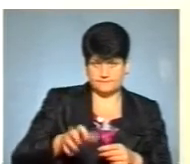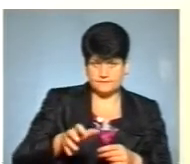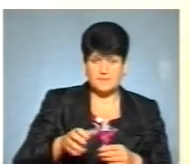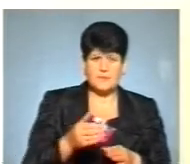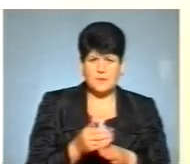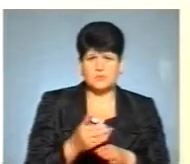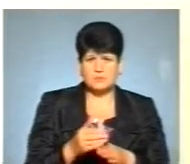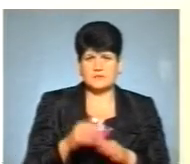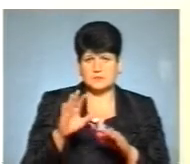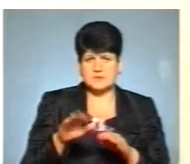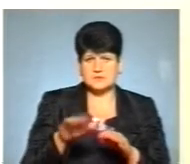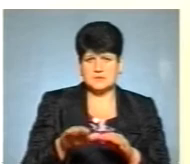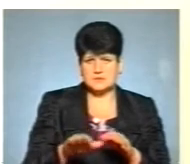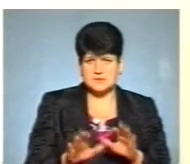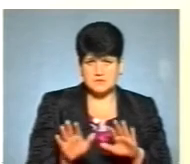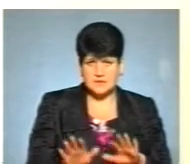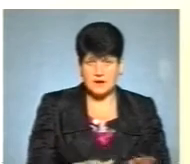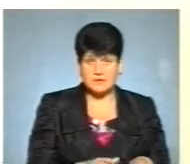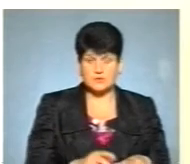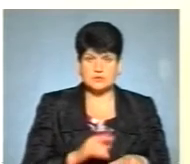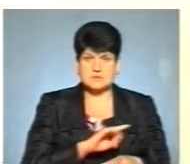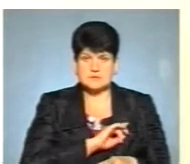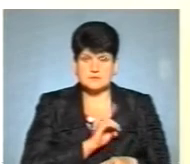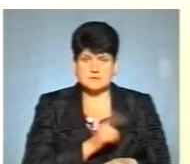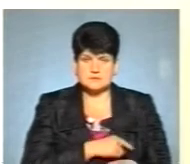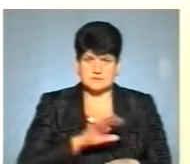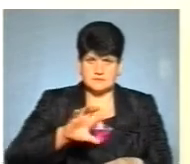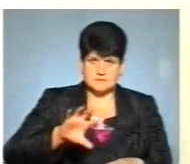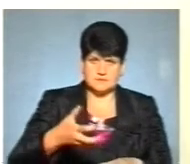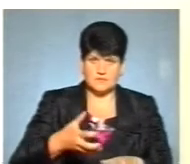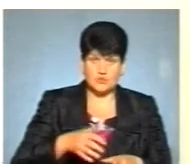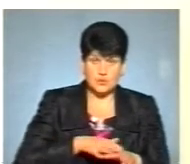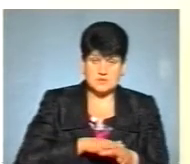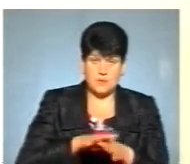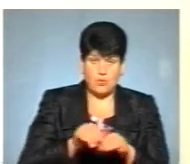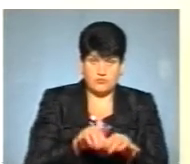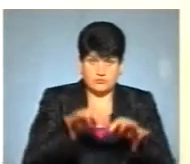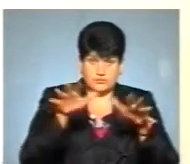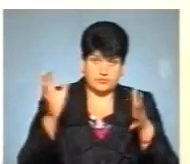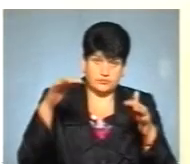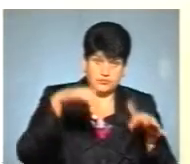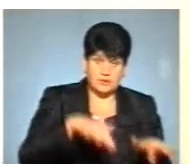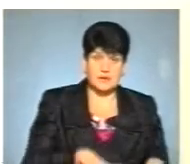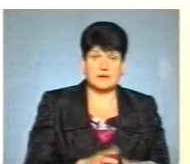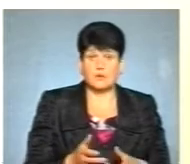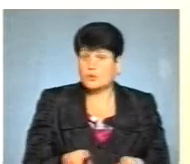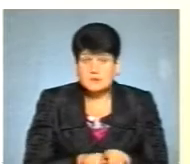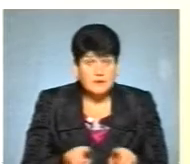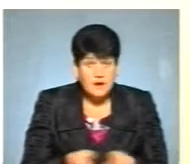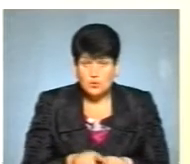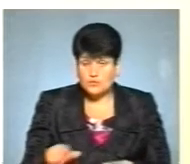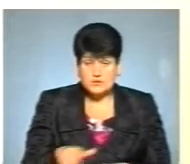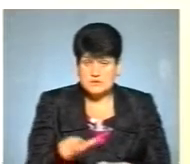вона буде собі стікати. Коли раптово відкриємо цей кран, воно заповнить і перельється на підлогу. Так відбувається з річкою. Це та